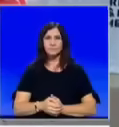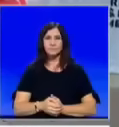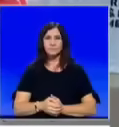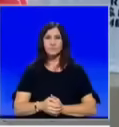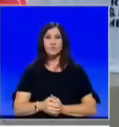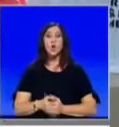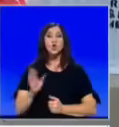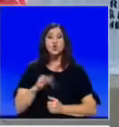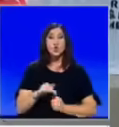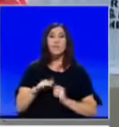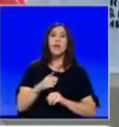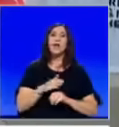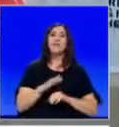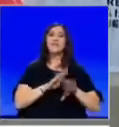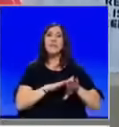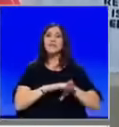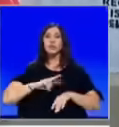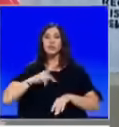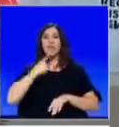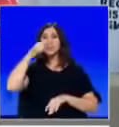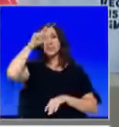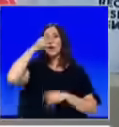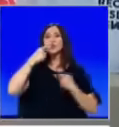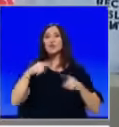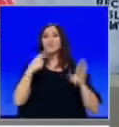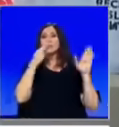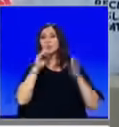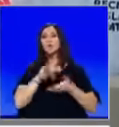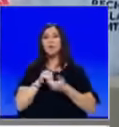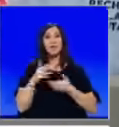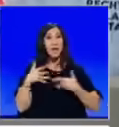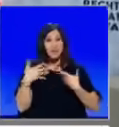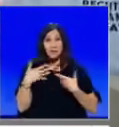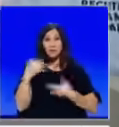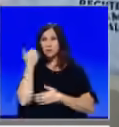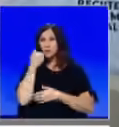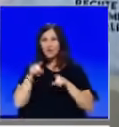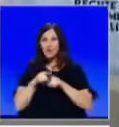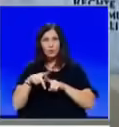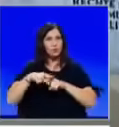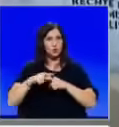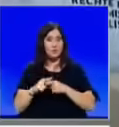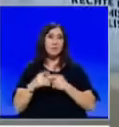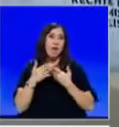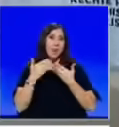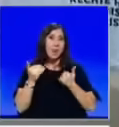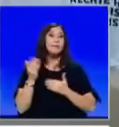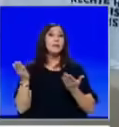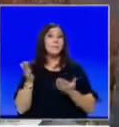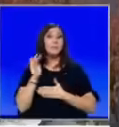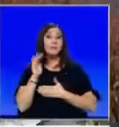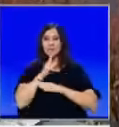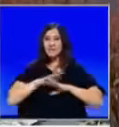Но щом десните, алтернатива за Германия и други фашистски организации искат да го използват като инструмент, няма да сме тихи и